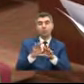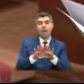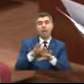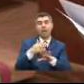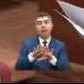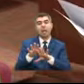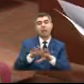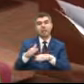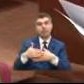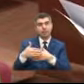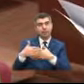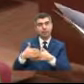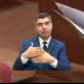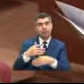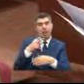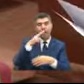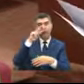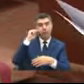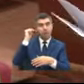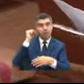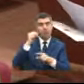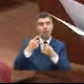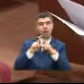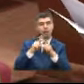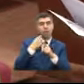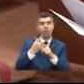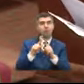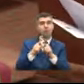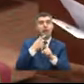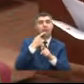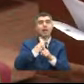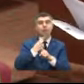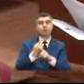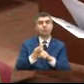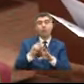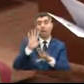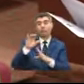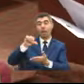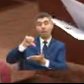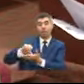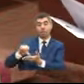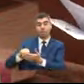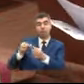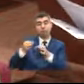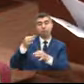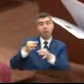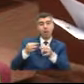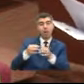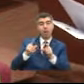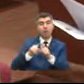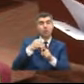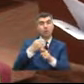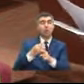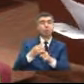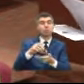الحاجب بيوغرا سيدي إفني المضيق أجرادة الدريوش، ترقية 5 مراكز قضائية إلى محاكم ابتدائية بحكم